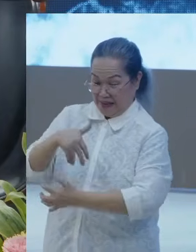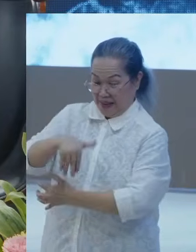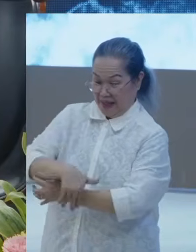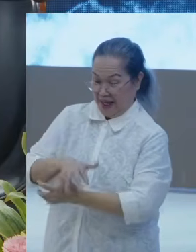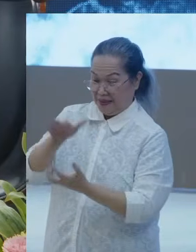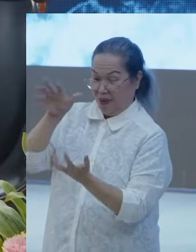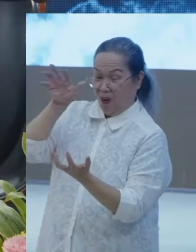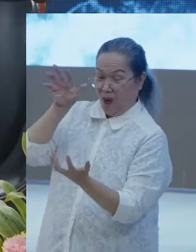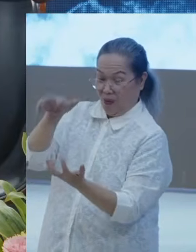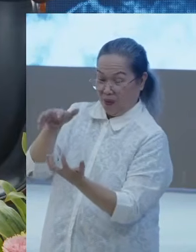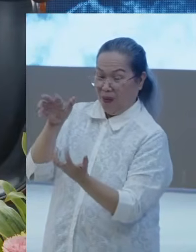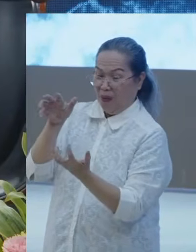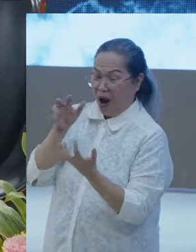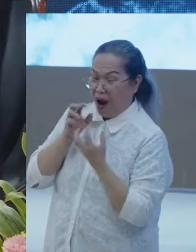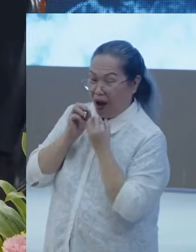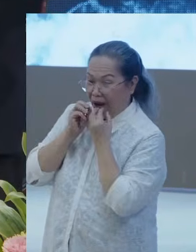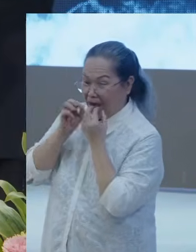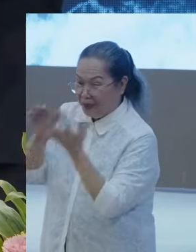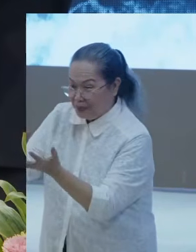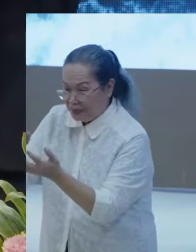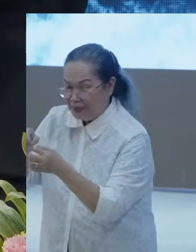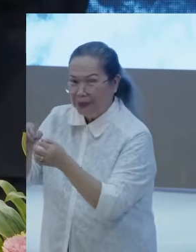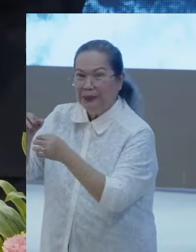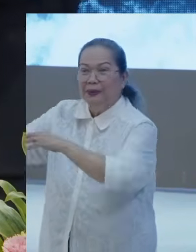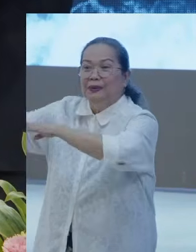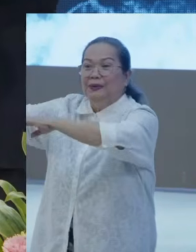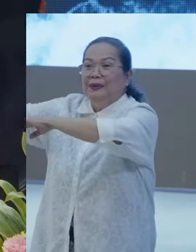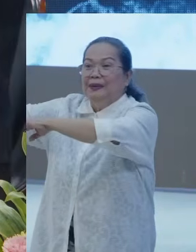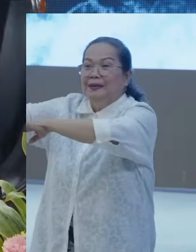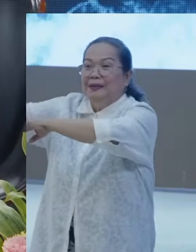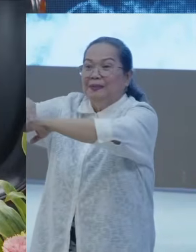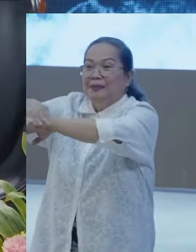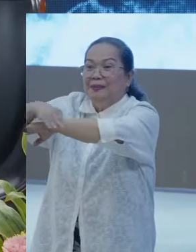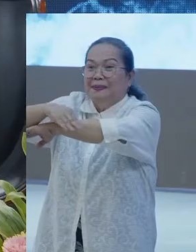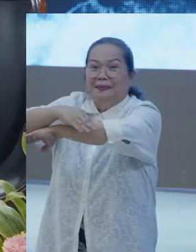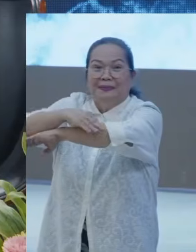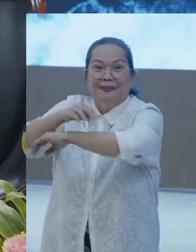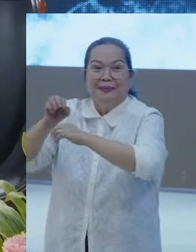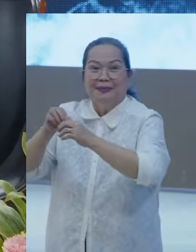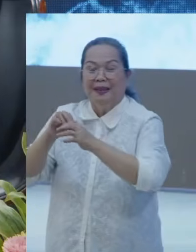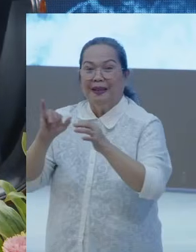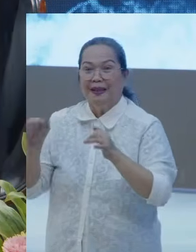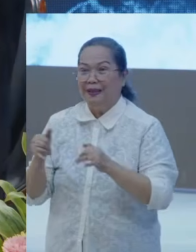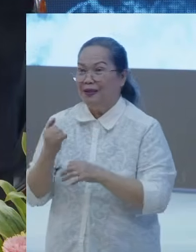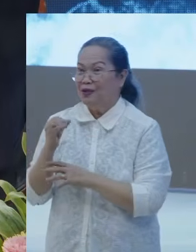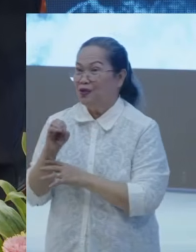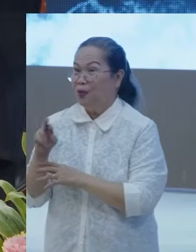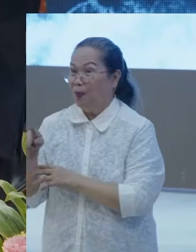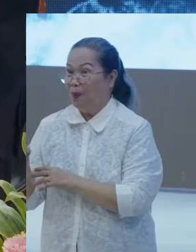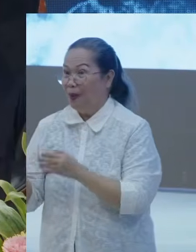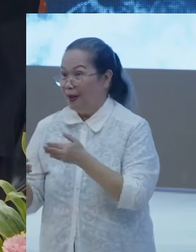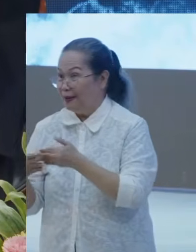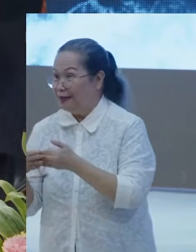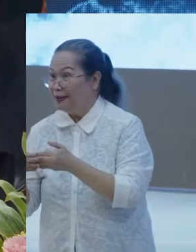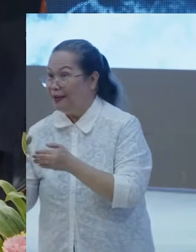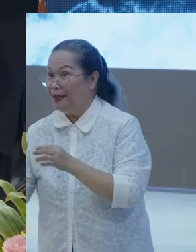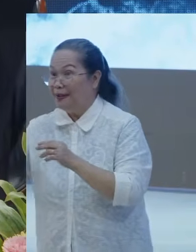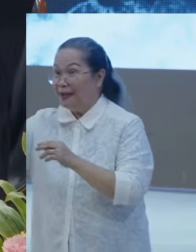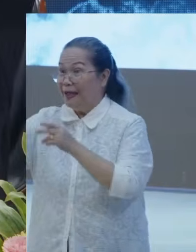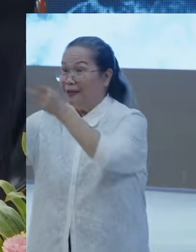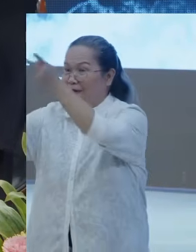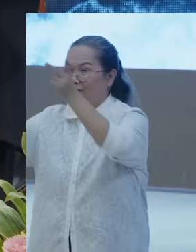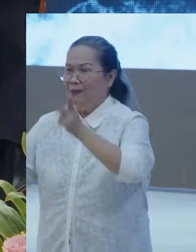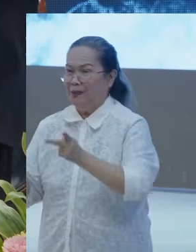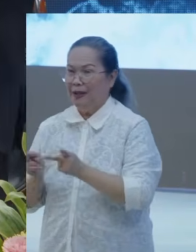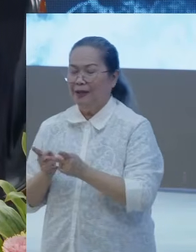ng fish sa baybayin, no, na malapit sa Joppa, at siya ay nakapunta sa Nineveh, nagkaroon